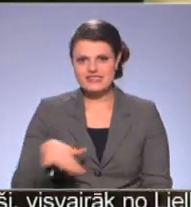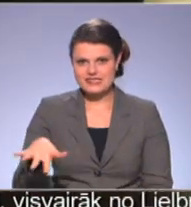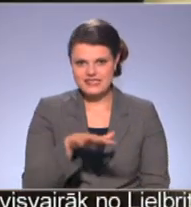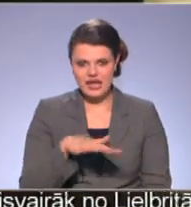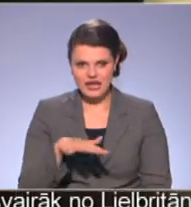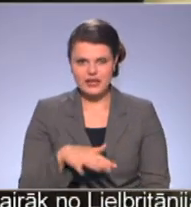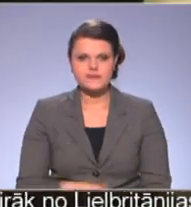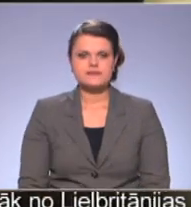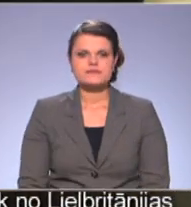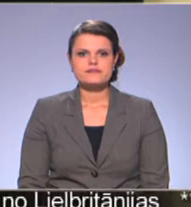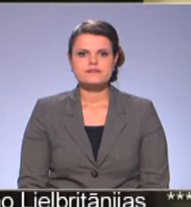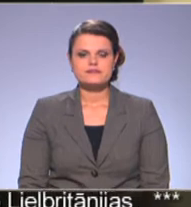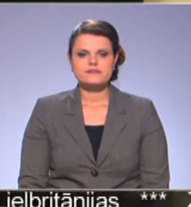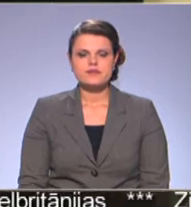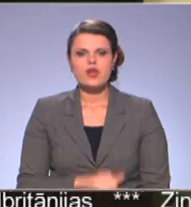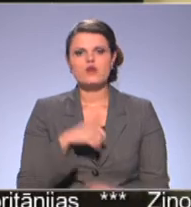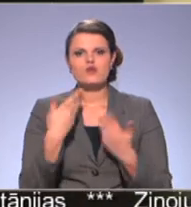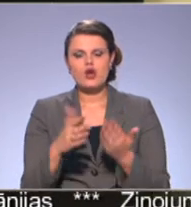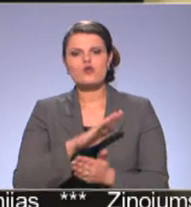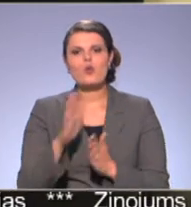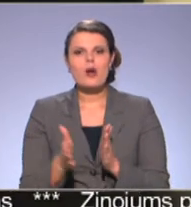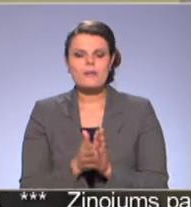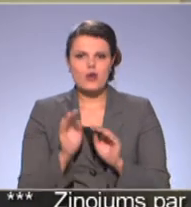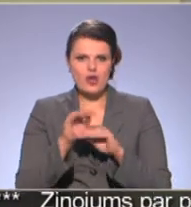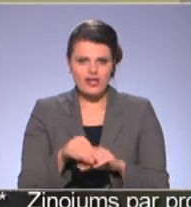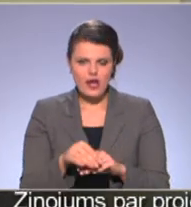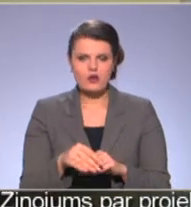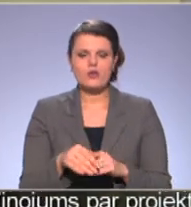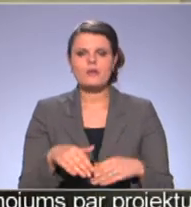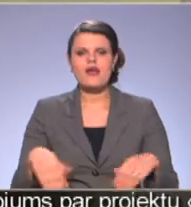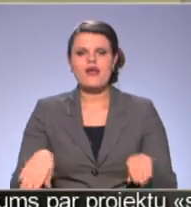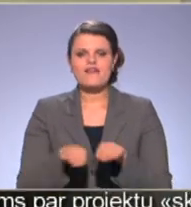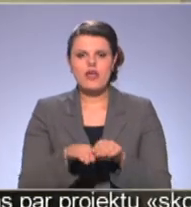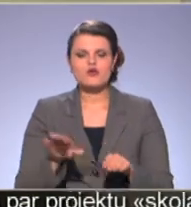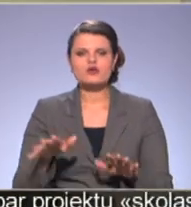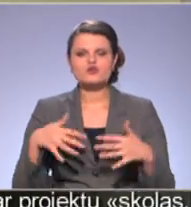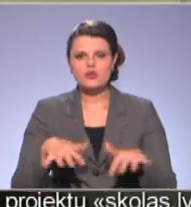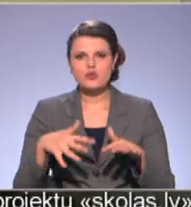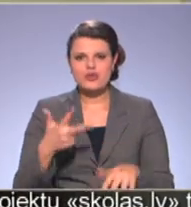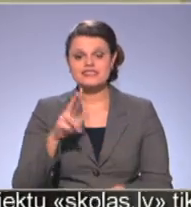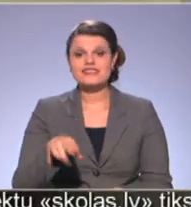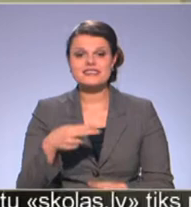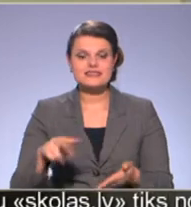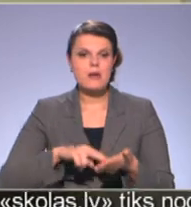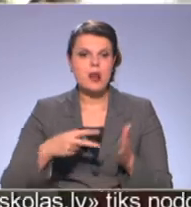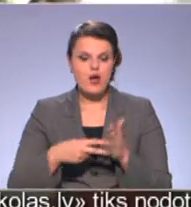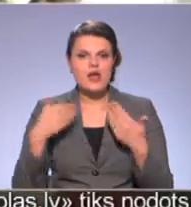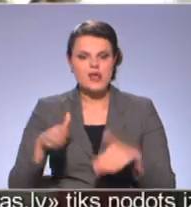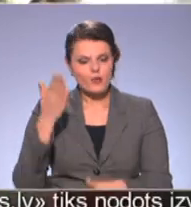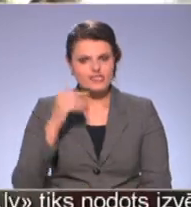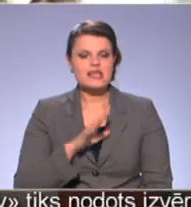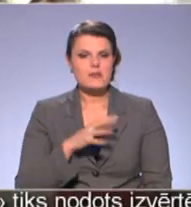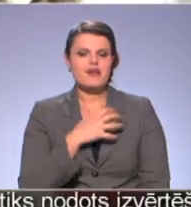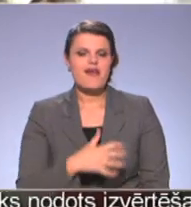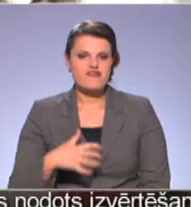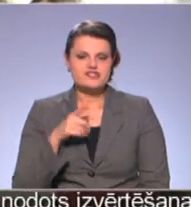samazinās būtiski, kas arī dod kopējo ieguldījumu. Vienots jūras telpiskais plānojums bija vajadzīgs jau sen, tā atzīst neviens vien